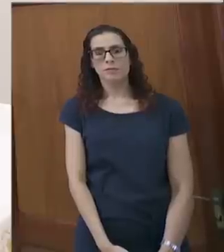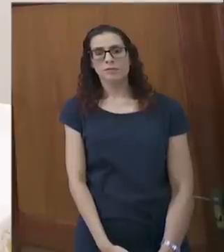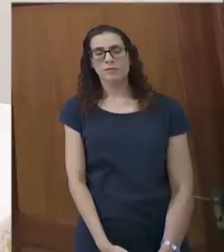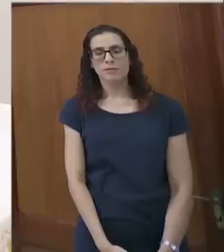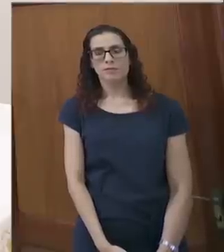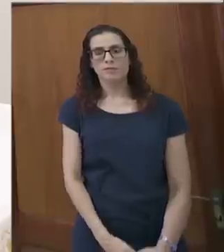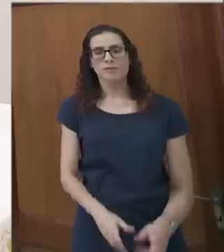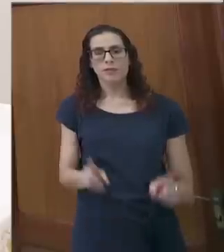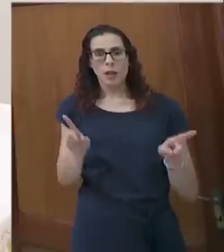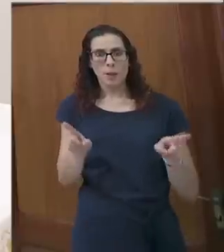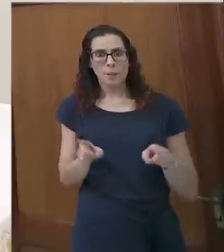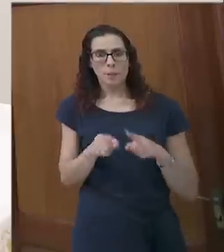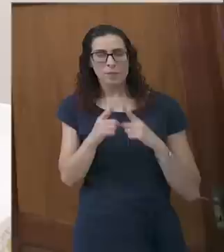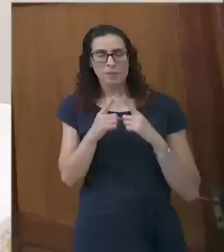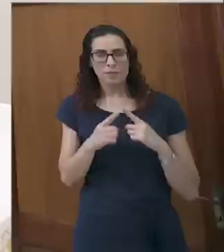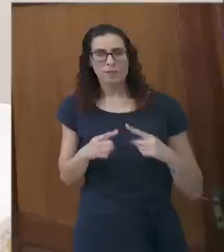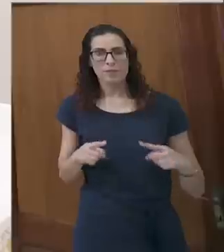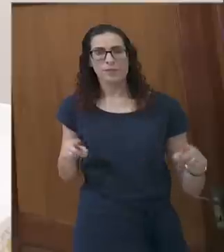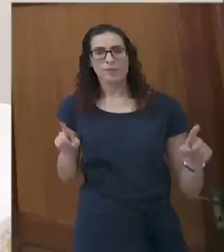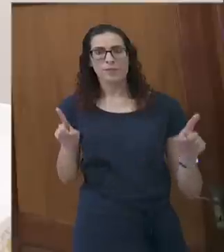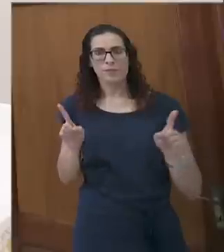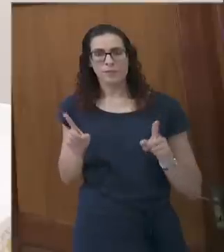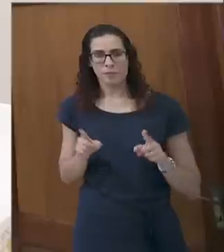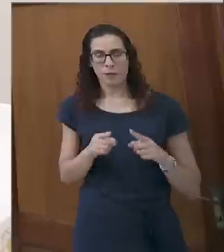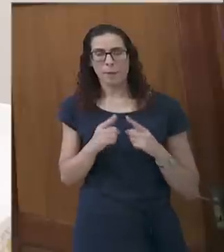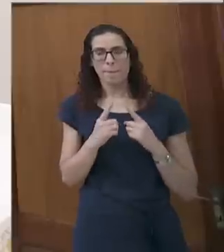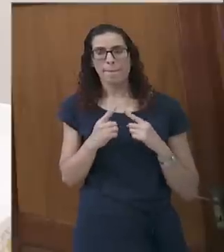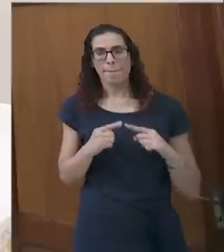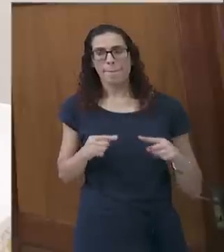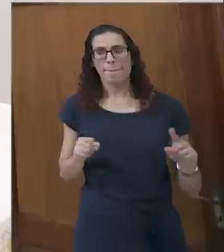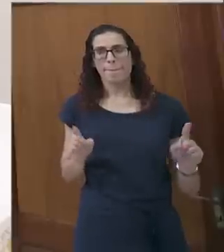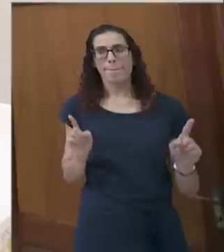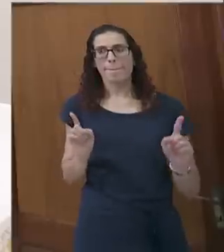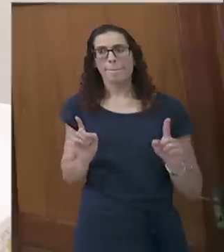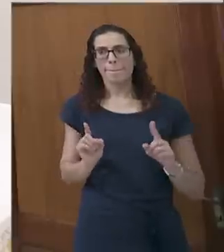Sebiet nandawru lill-altar